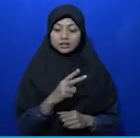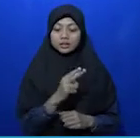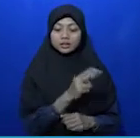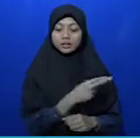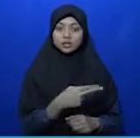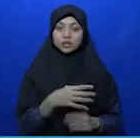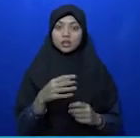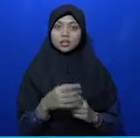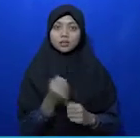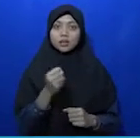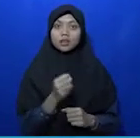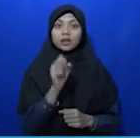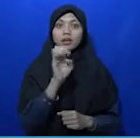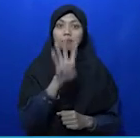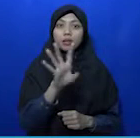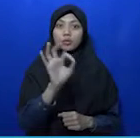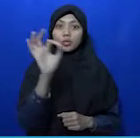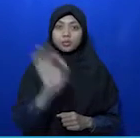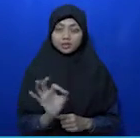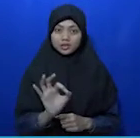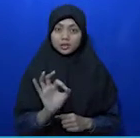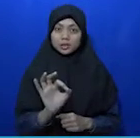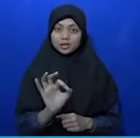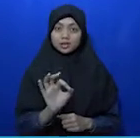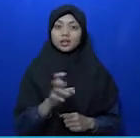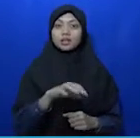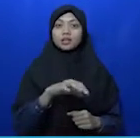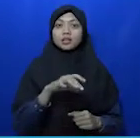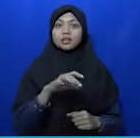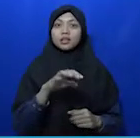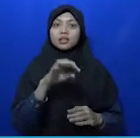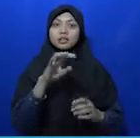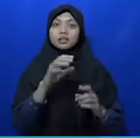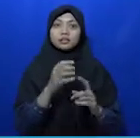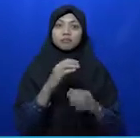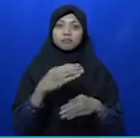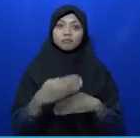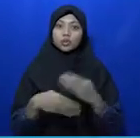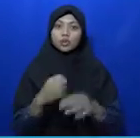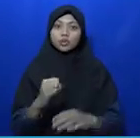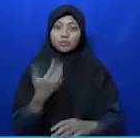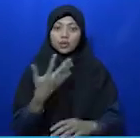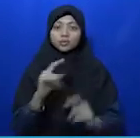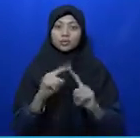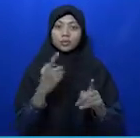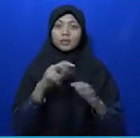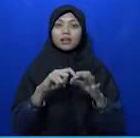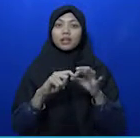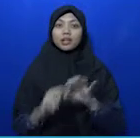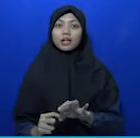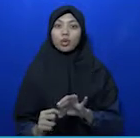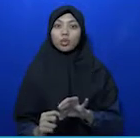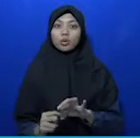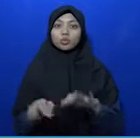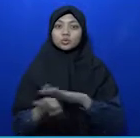namun jika produksi mencapai level tertentu, istilah teknisnya metal strip. Metal strip ini adalah batasan.